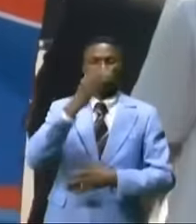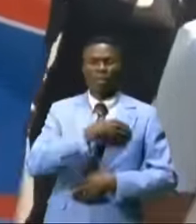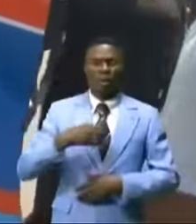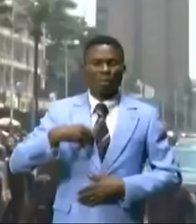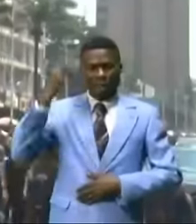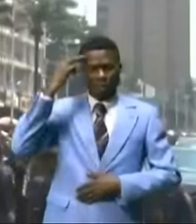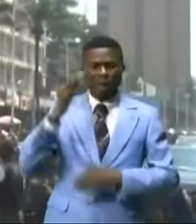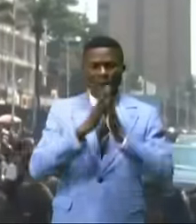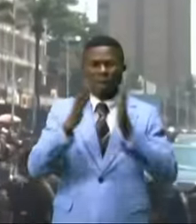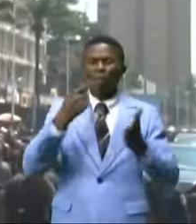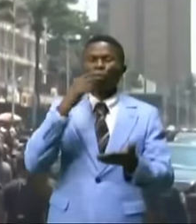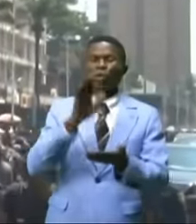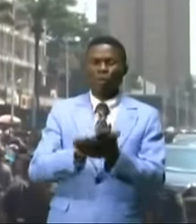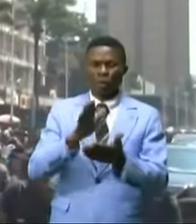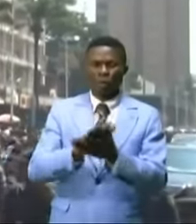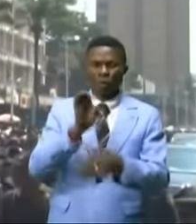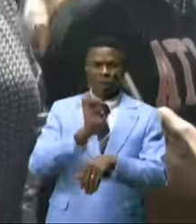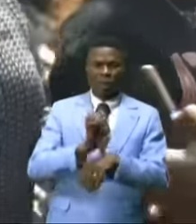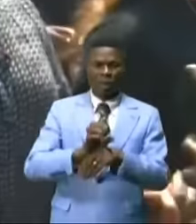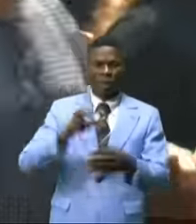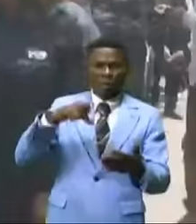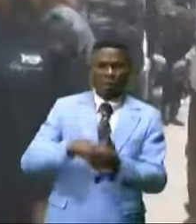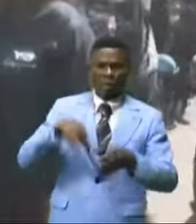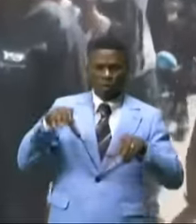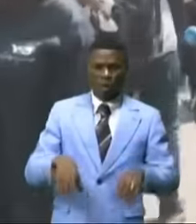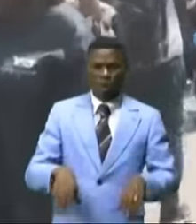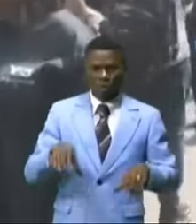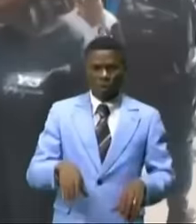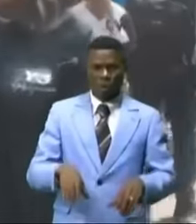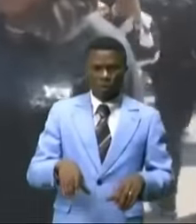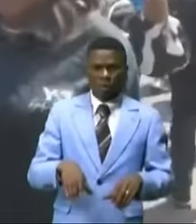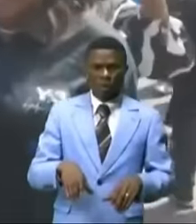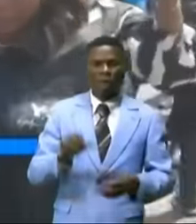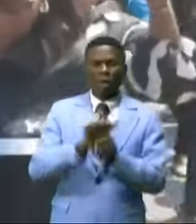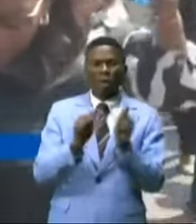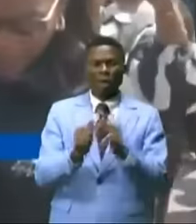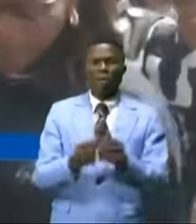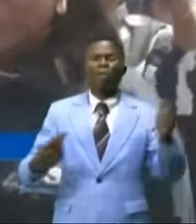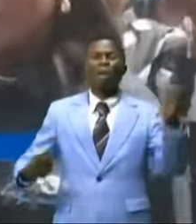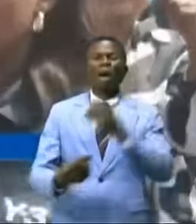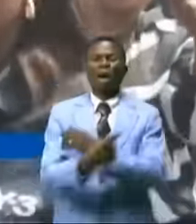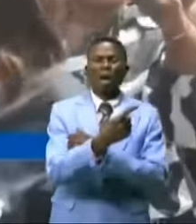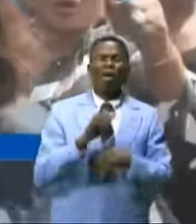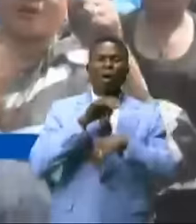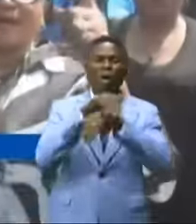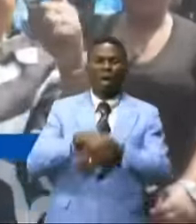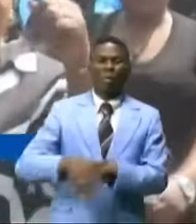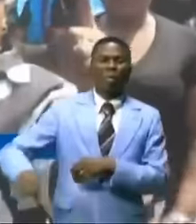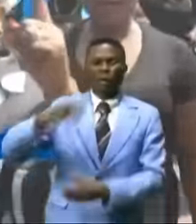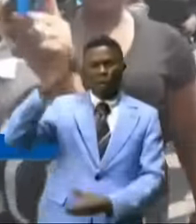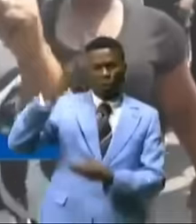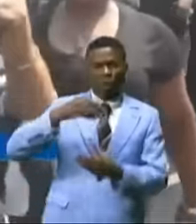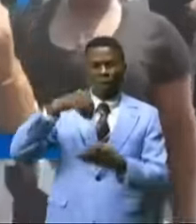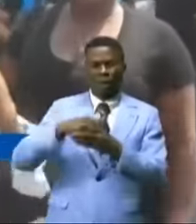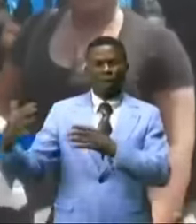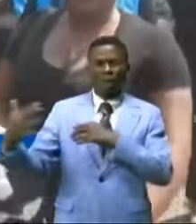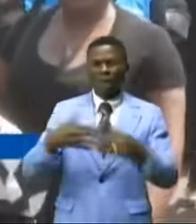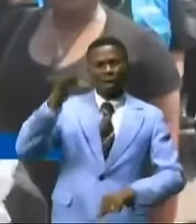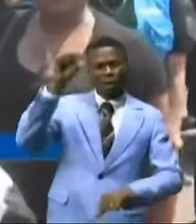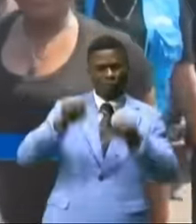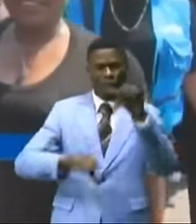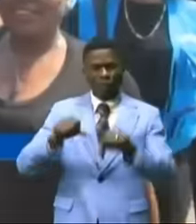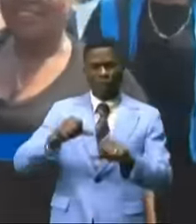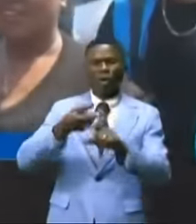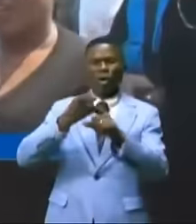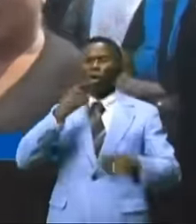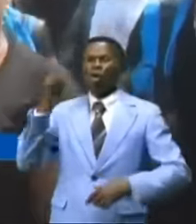messe d'action de grâce à l'église protestante du Congo. Il sera question de dénoncer la complicité du Rwanda dans cette guerre injuste imposée